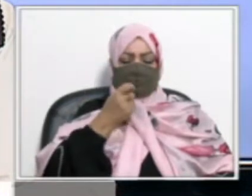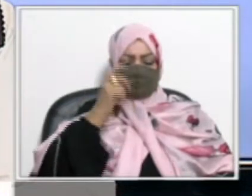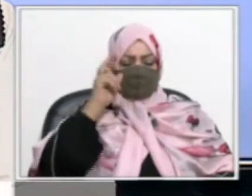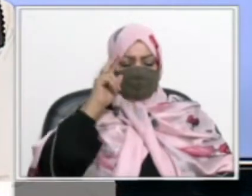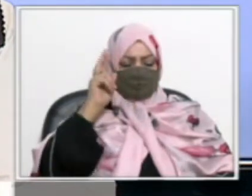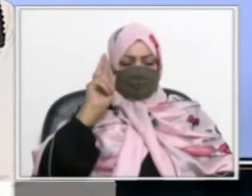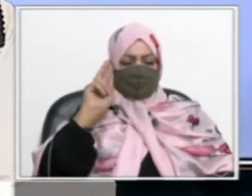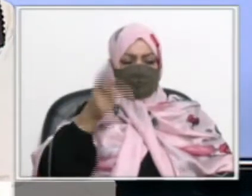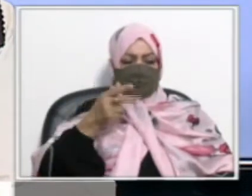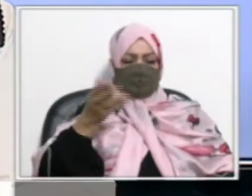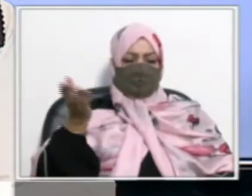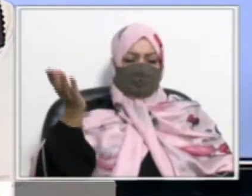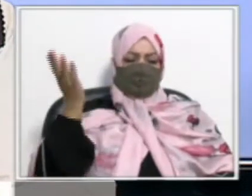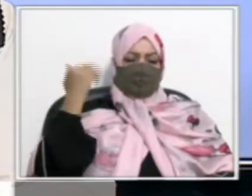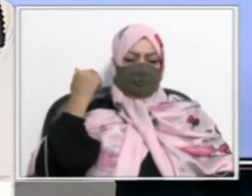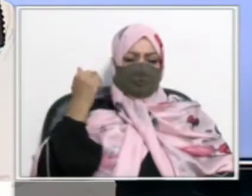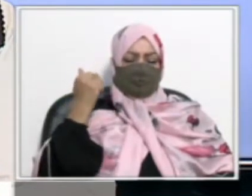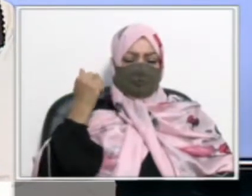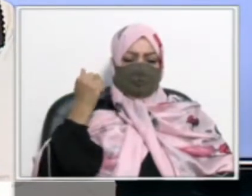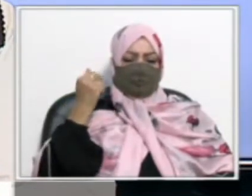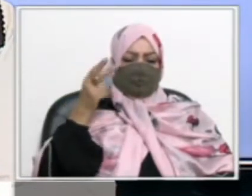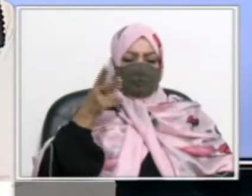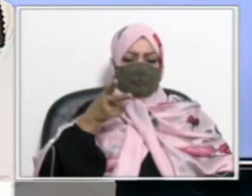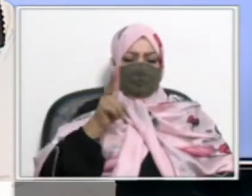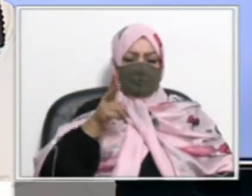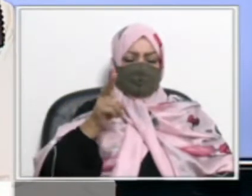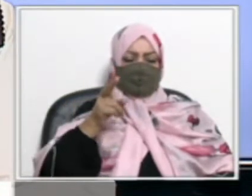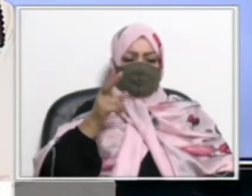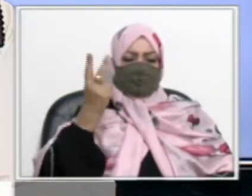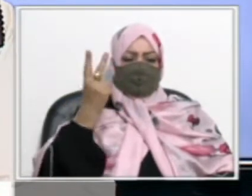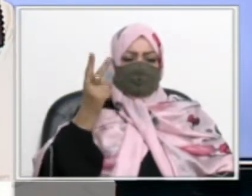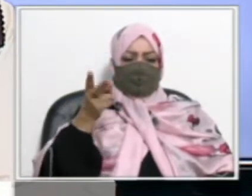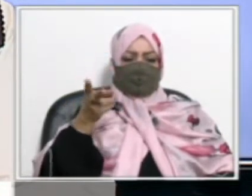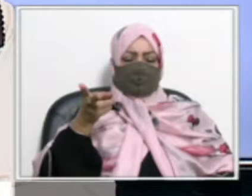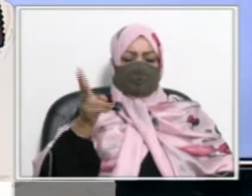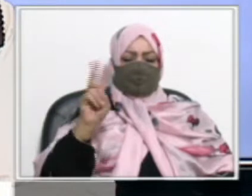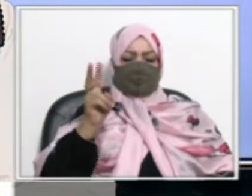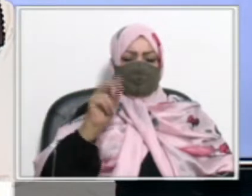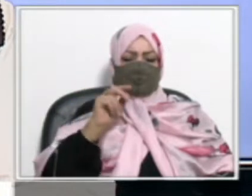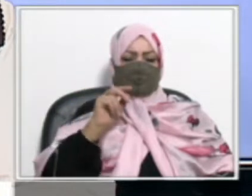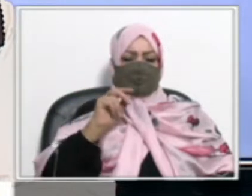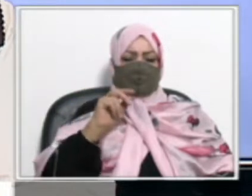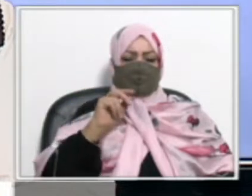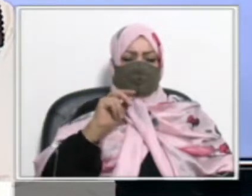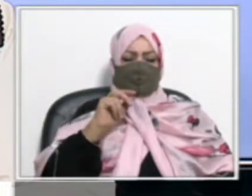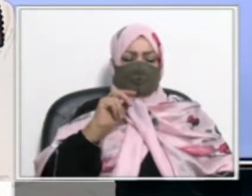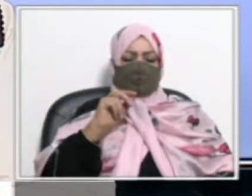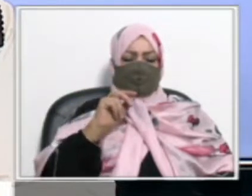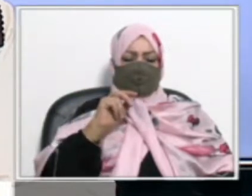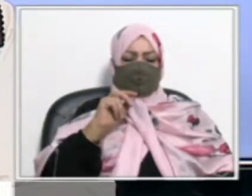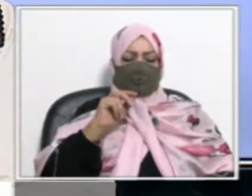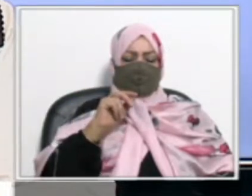جابوا عندنا رهينك باش نخشوا في الجبهة هنا الجبهة اليمنية شنو جابوا لك إيش؟